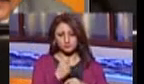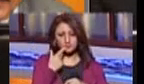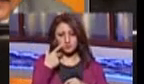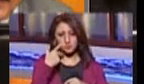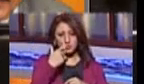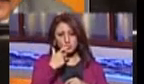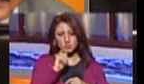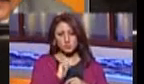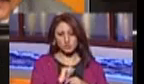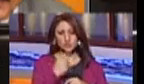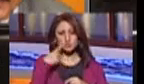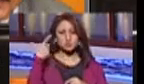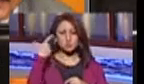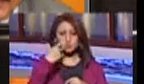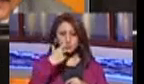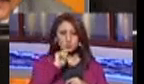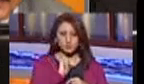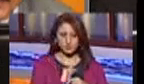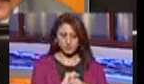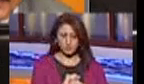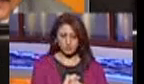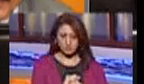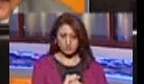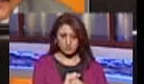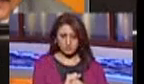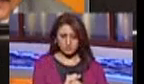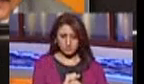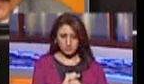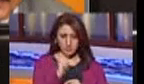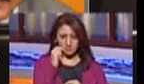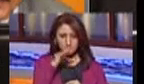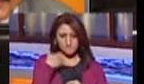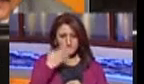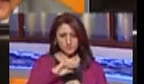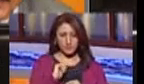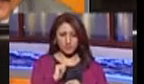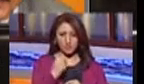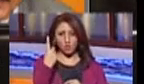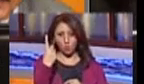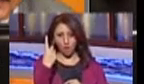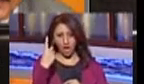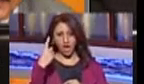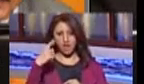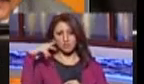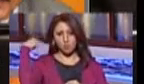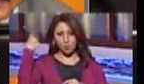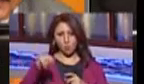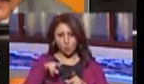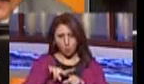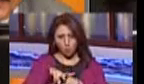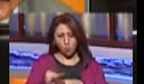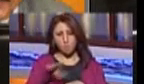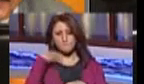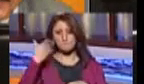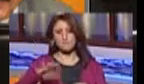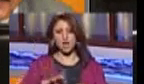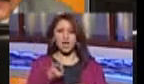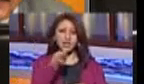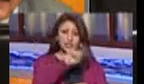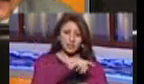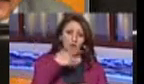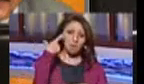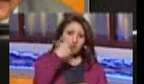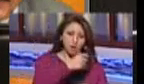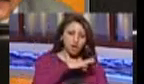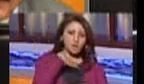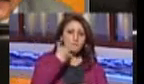يعني رصاص؟ يعني خرطوش رشية. خرطوش. معلش بس يا دكتور عمرو. ايوه. انا يعني عايز اقول